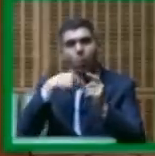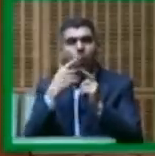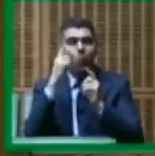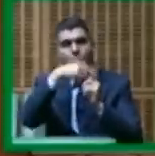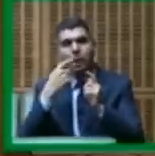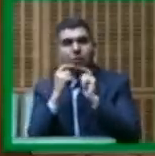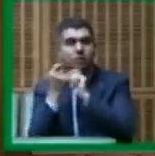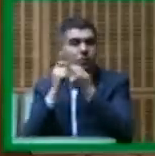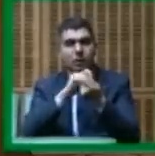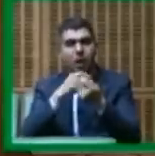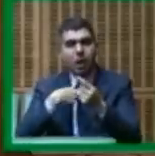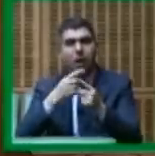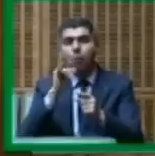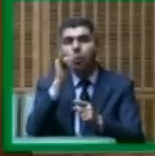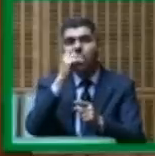ماشي